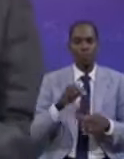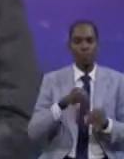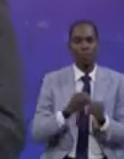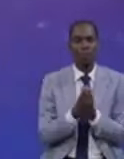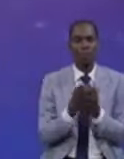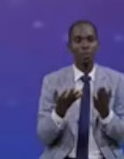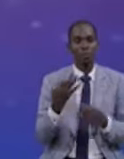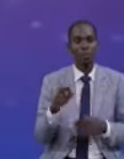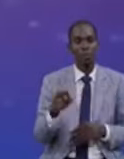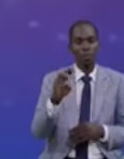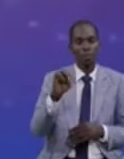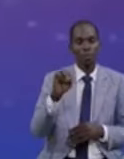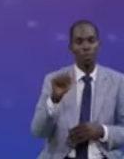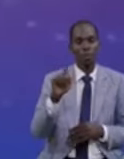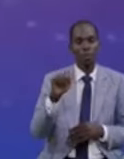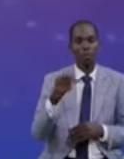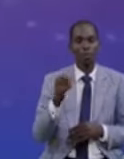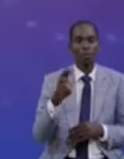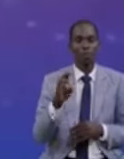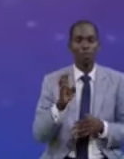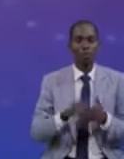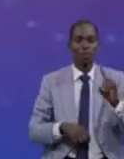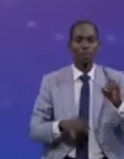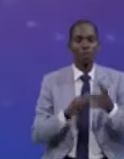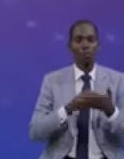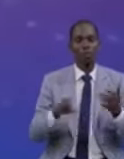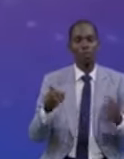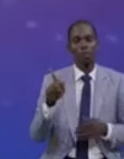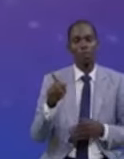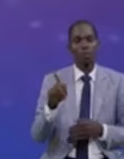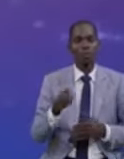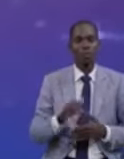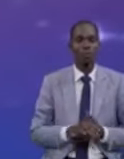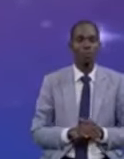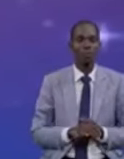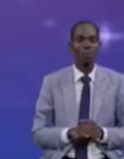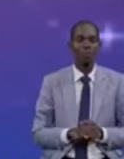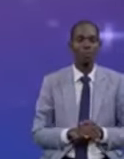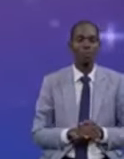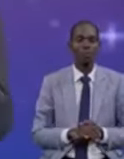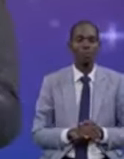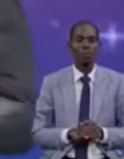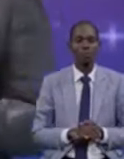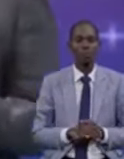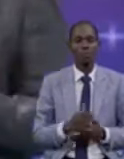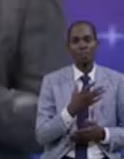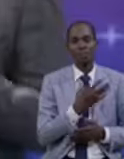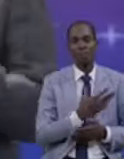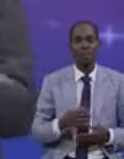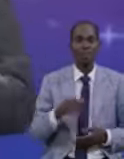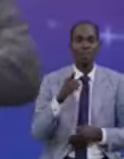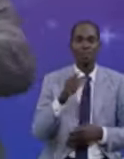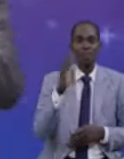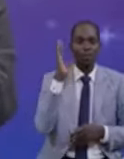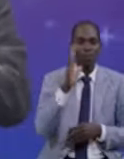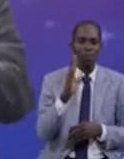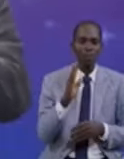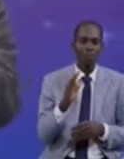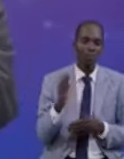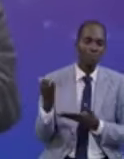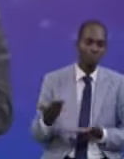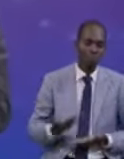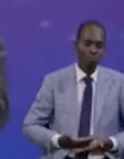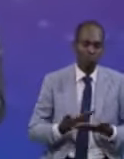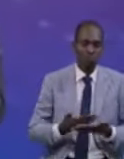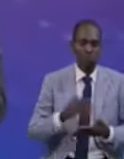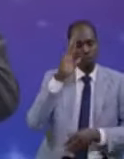21 elle enfantera un fils et tu lui donneras le nom d'Emmanuel